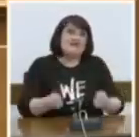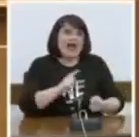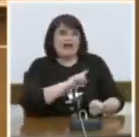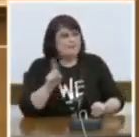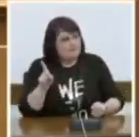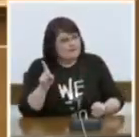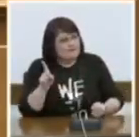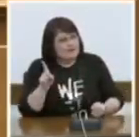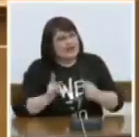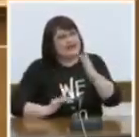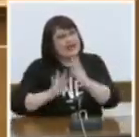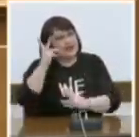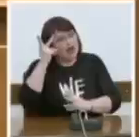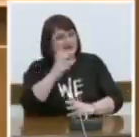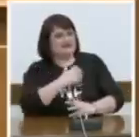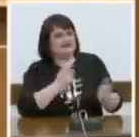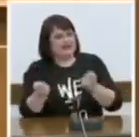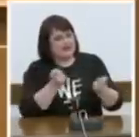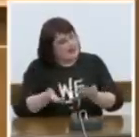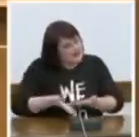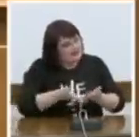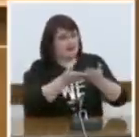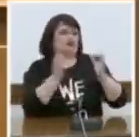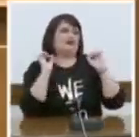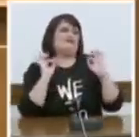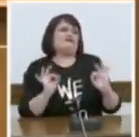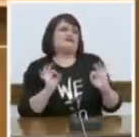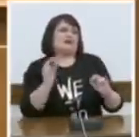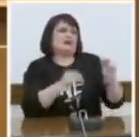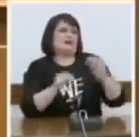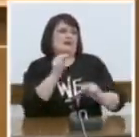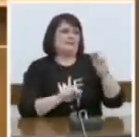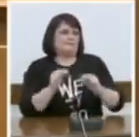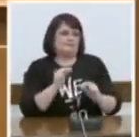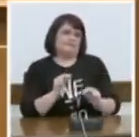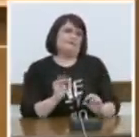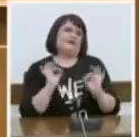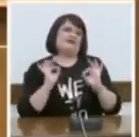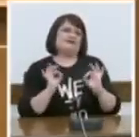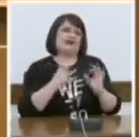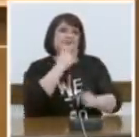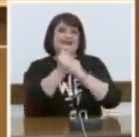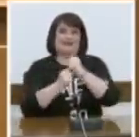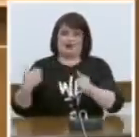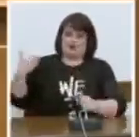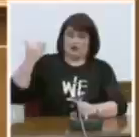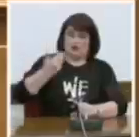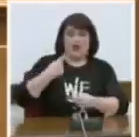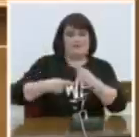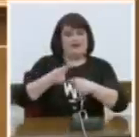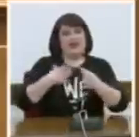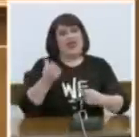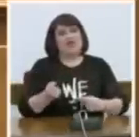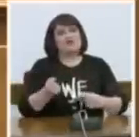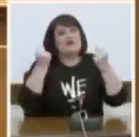ενισχύει την αναπτυξιακή στρατηγική της χώρας. Προφανώς, αλλά έχουμε εμπειρία και από μια τετραετία η οποία πολλαπλασίασε τα βάρη στην